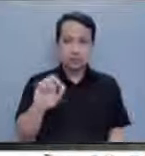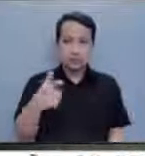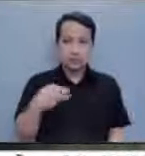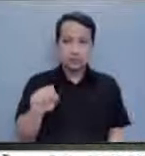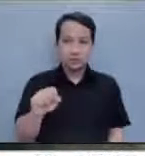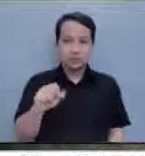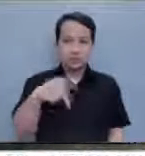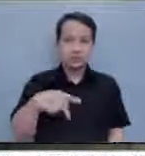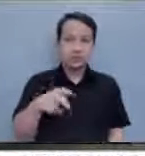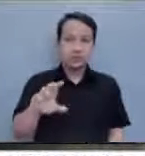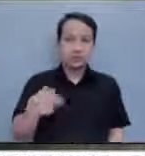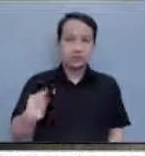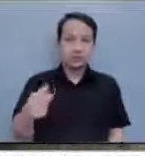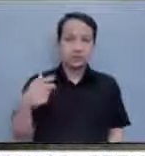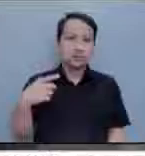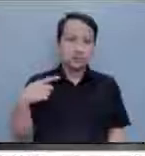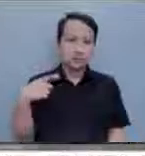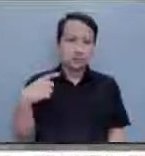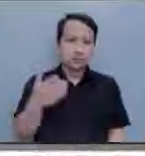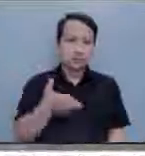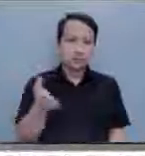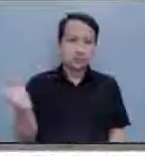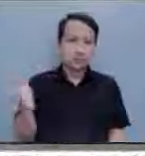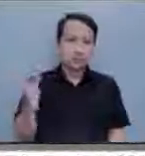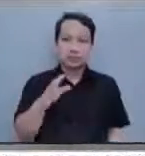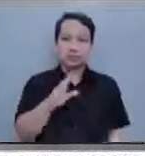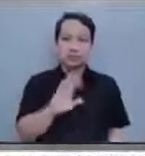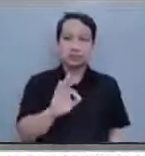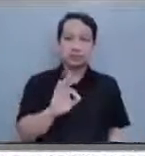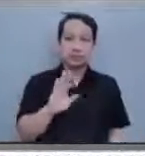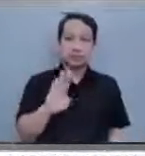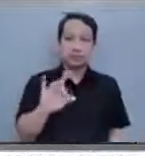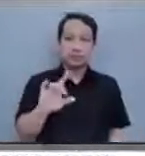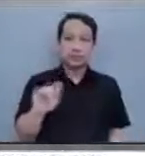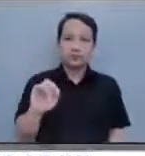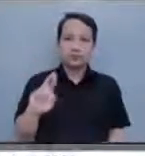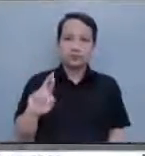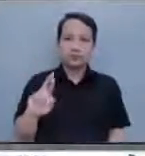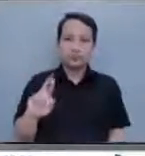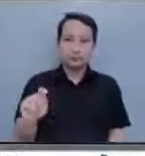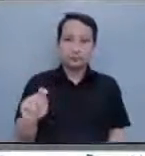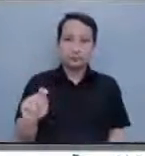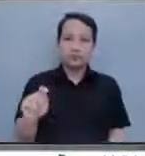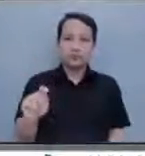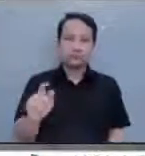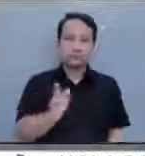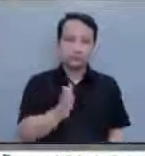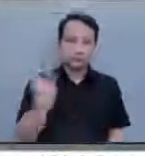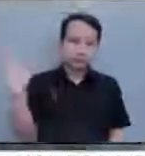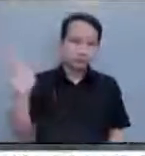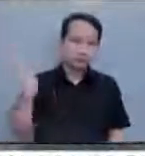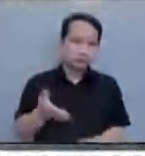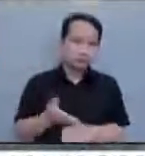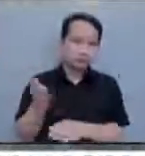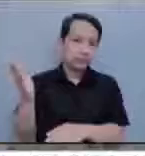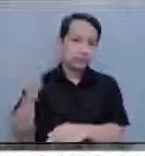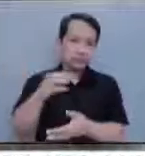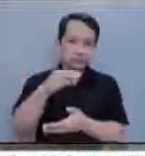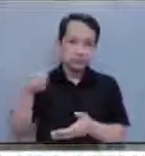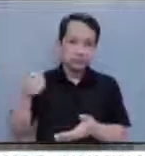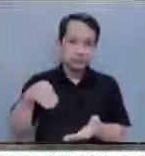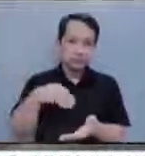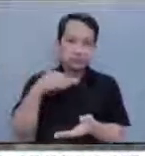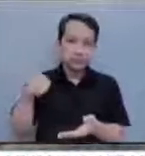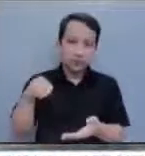Cruz, at kaliwa sa F. Blumentritt, at kaliwa ulit sa Coronado hanggang papuntang Mandaluyong Makati